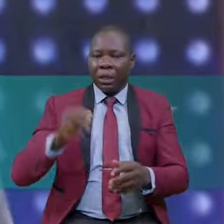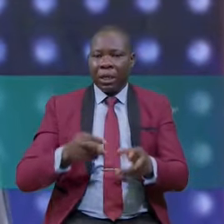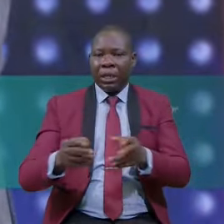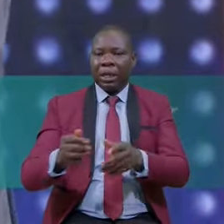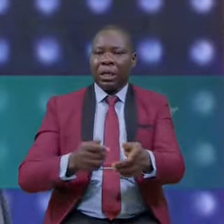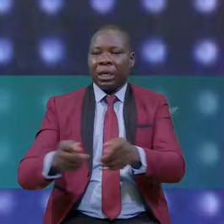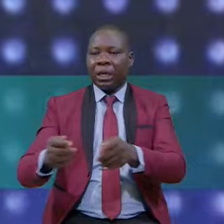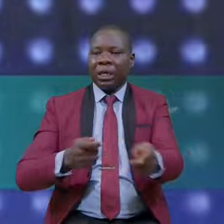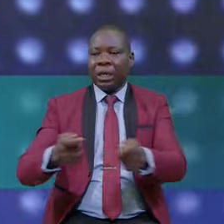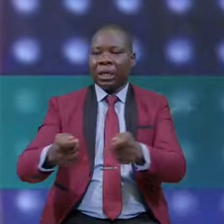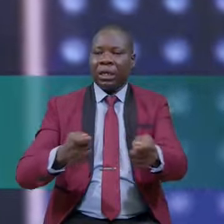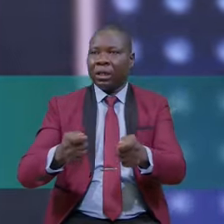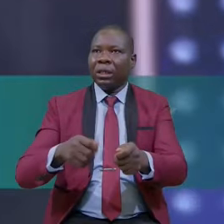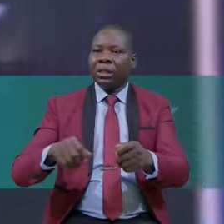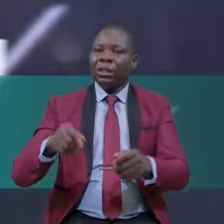l'enseignement de Christ.